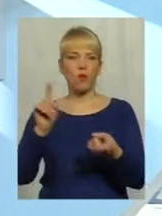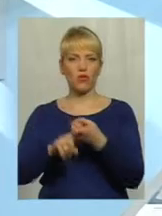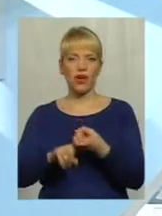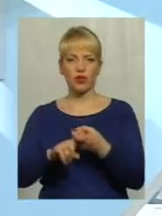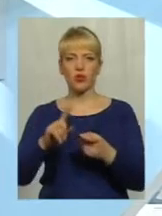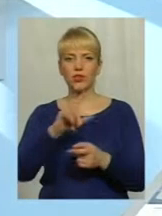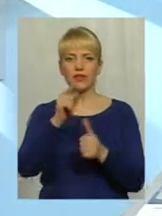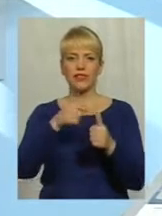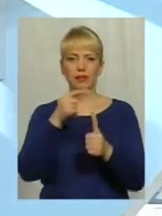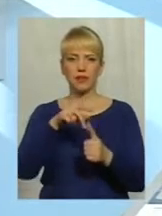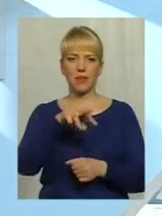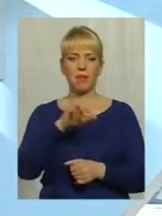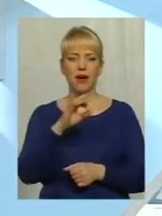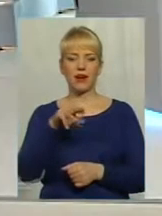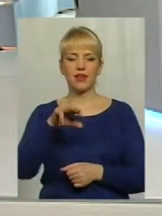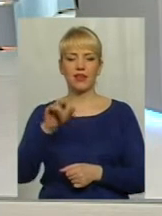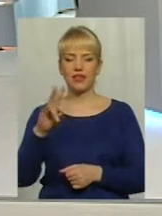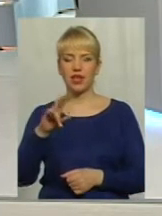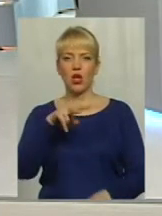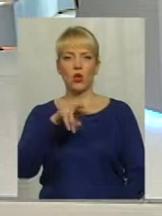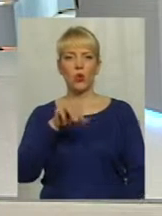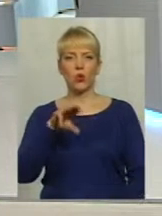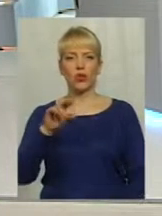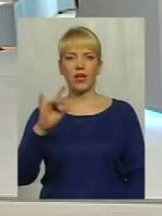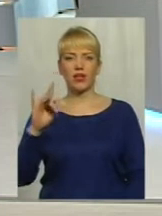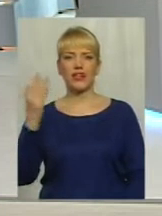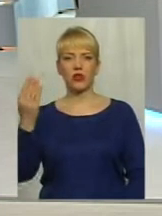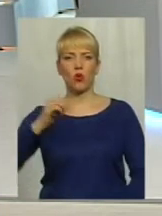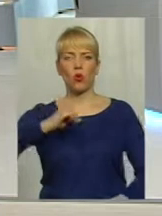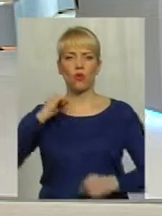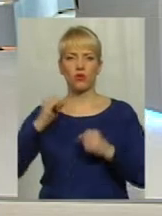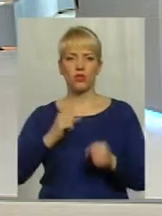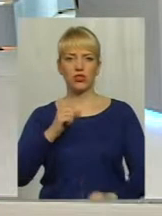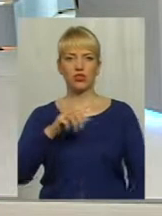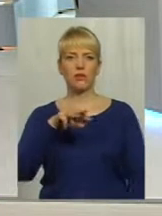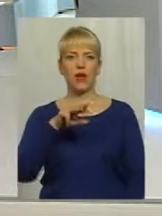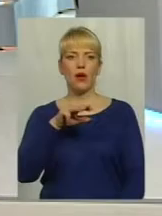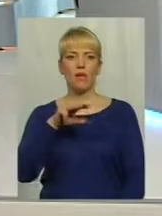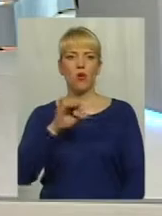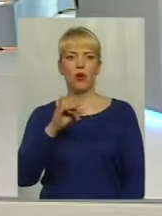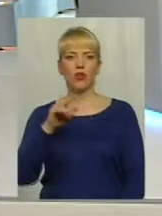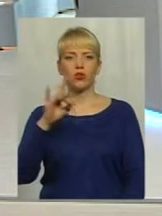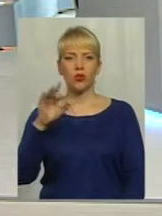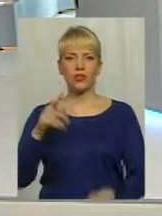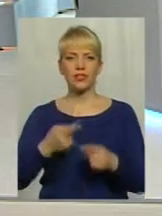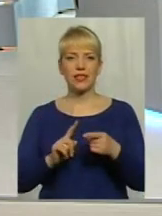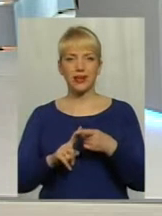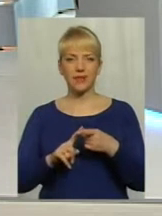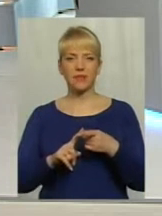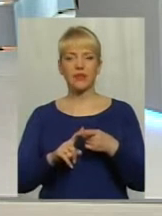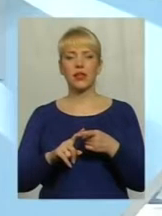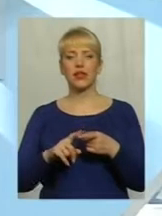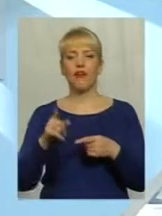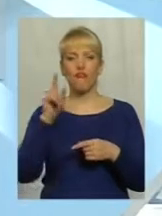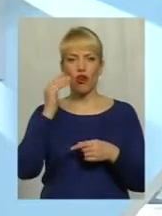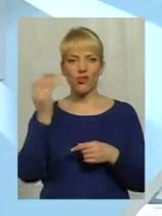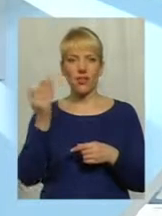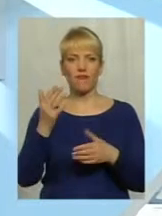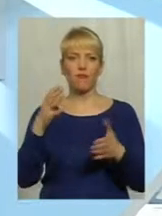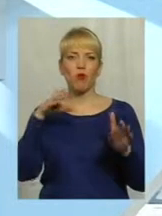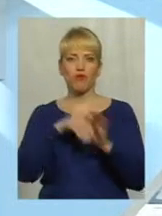сподвижником Меланхтоном, Філіппом Меланхтоном, саме вони започаткували класну урочну систему в освіті, наприклад. Також будуть